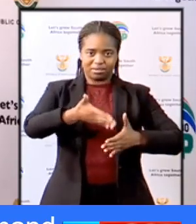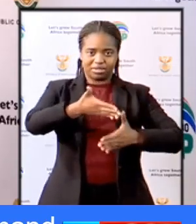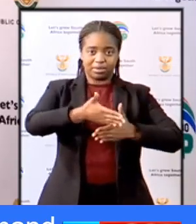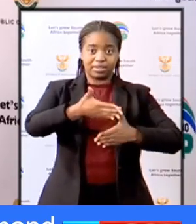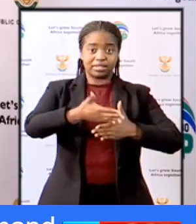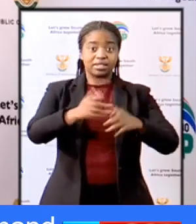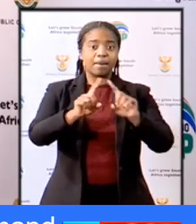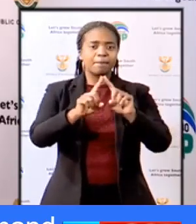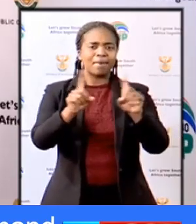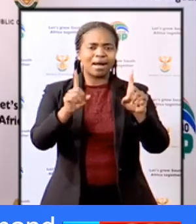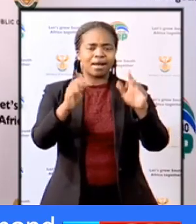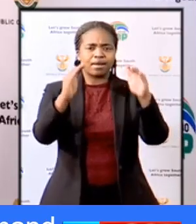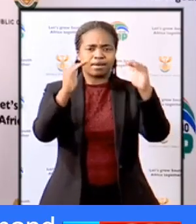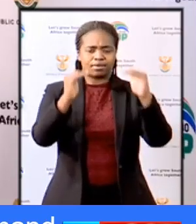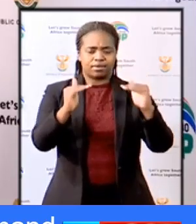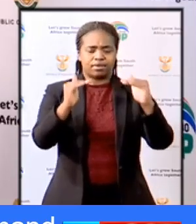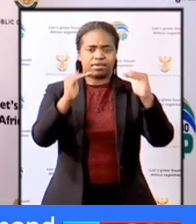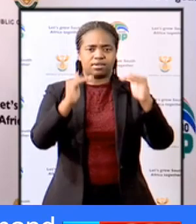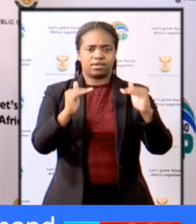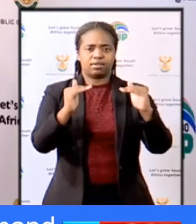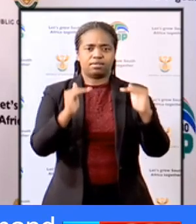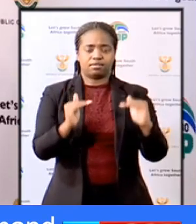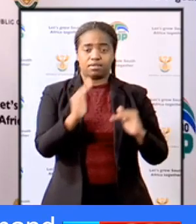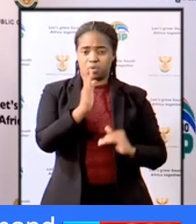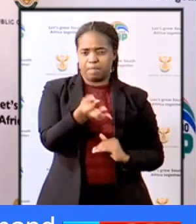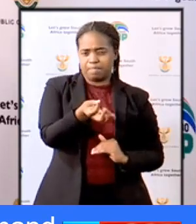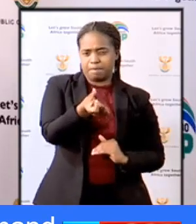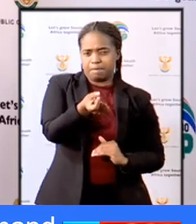kodwa kancane kancane.